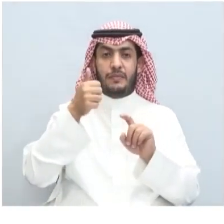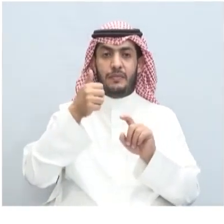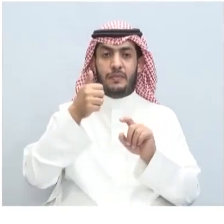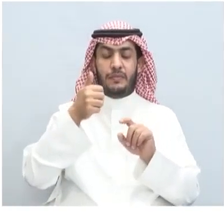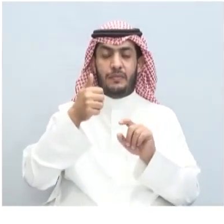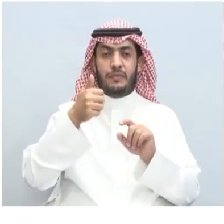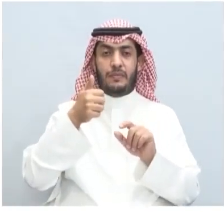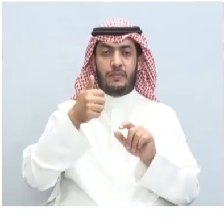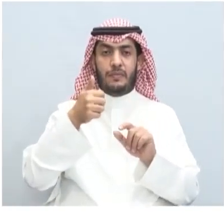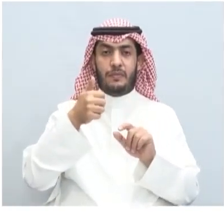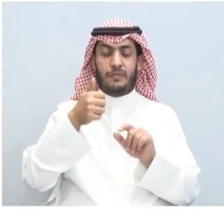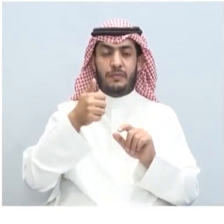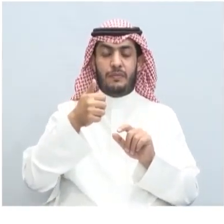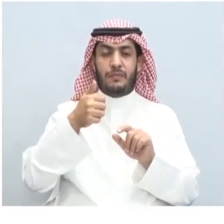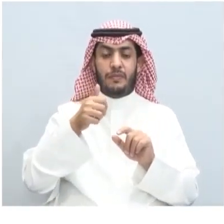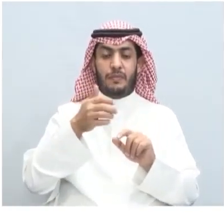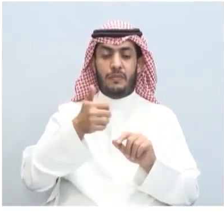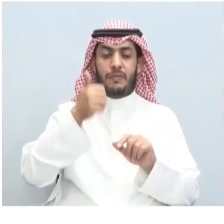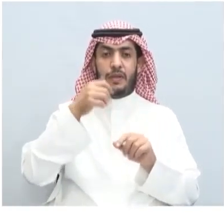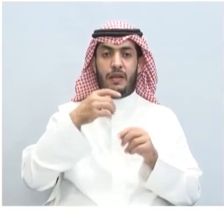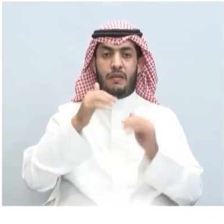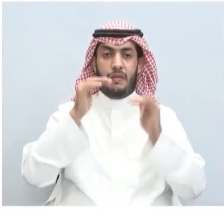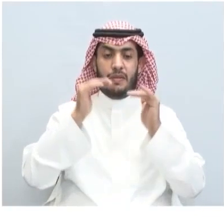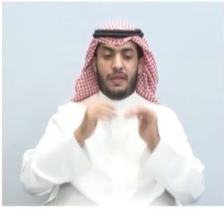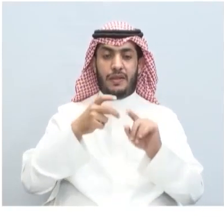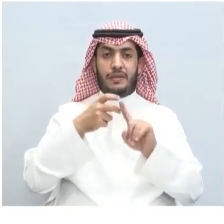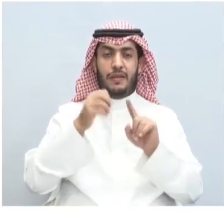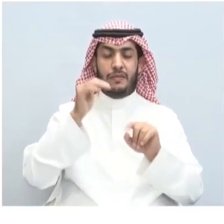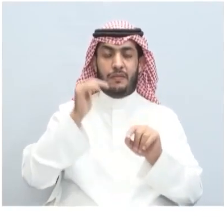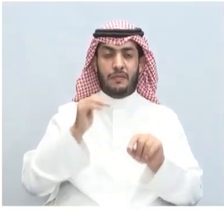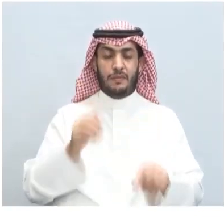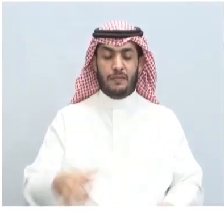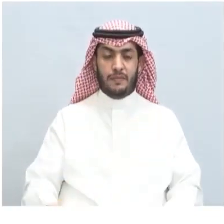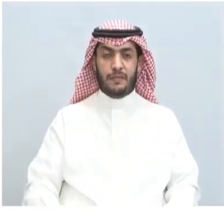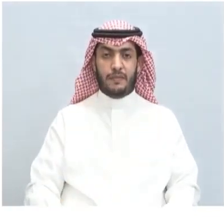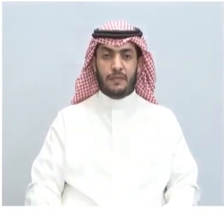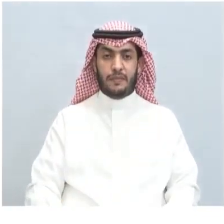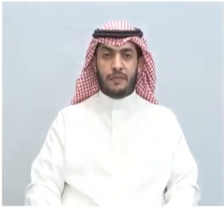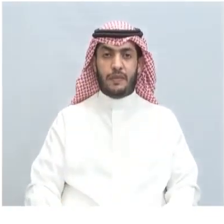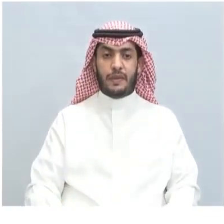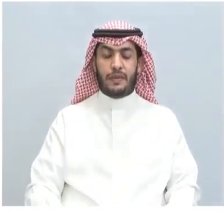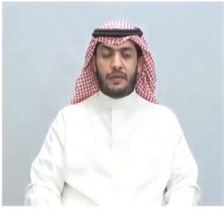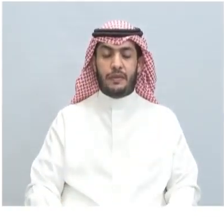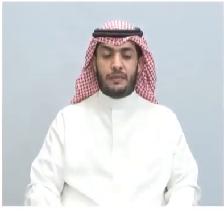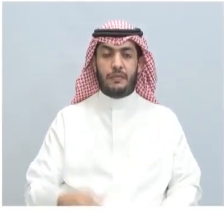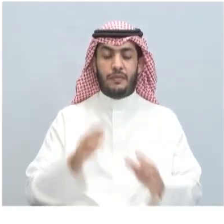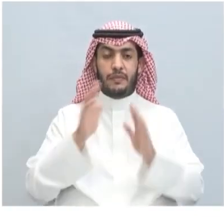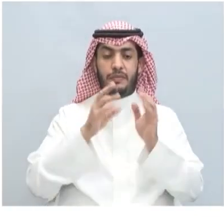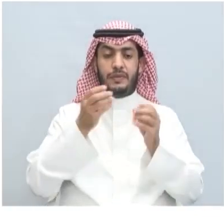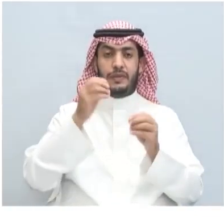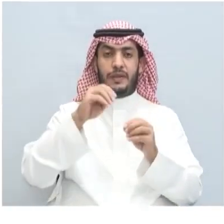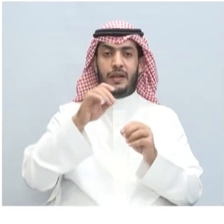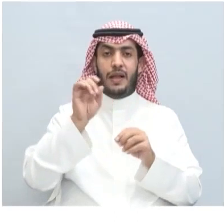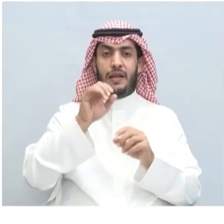سيحصل له بالتاكيد ينخفض سينخفض بالتاكيد سعر السهم مقابل زياده